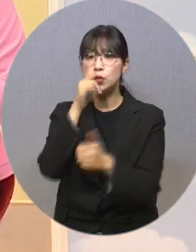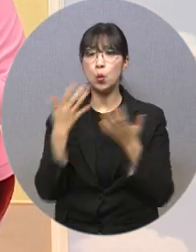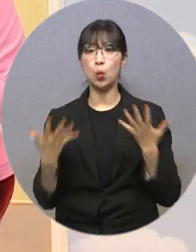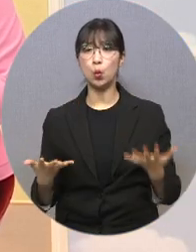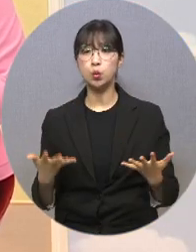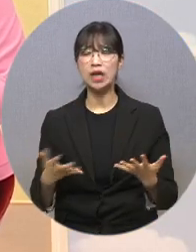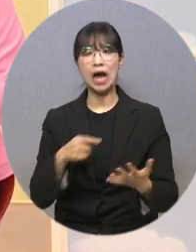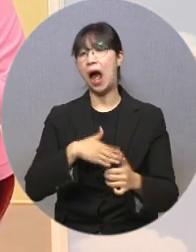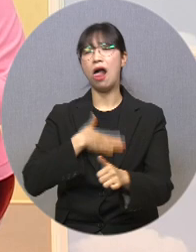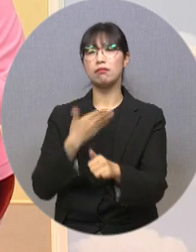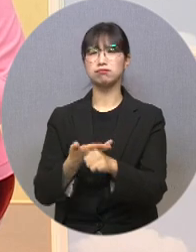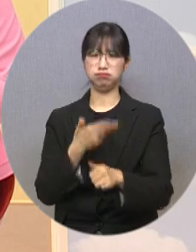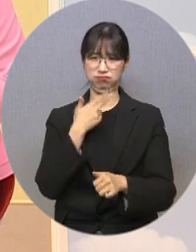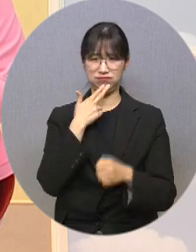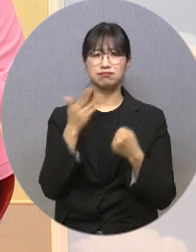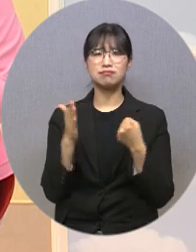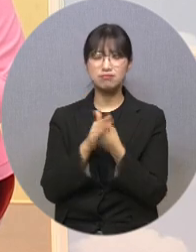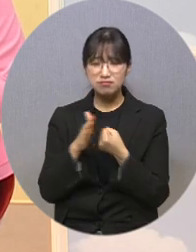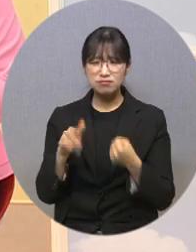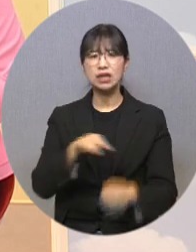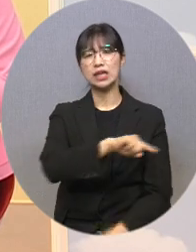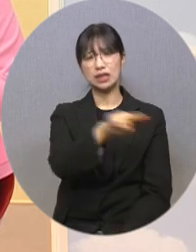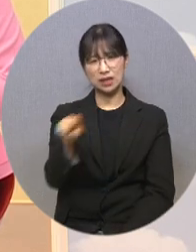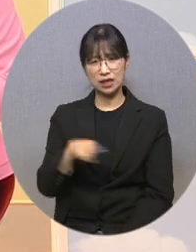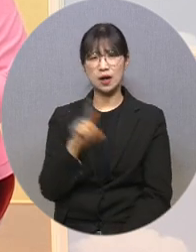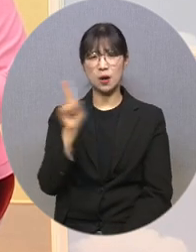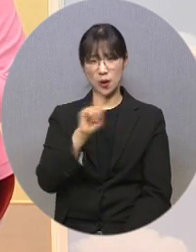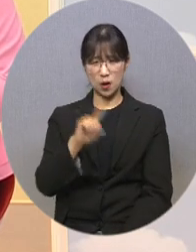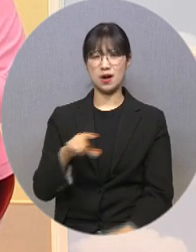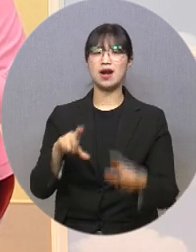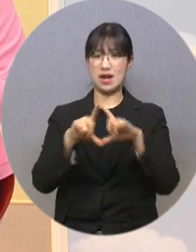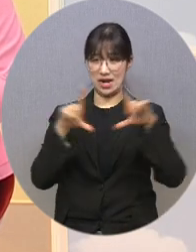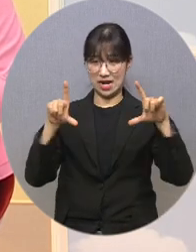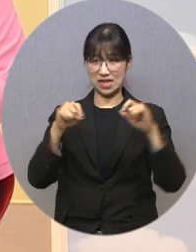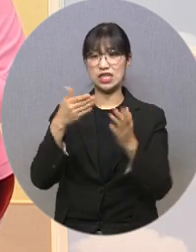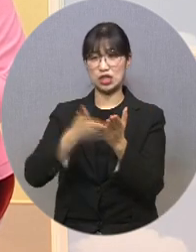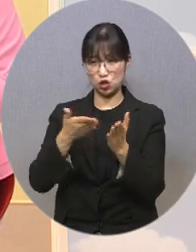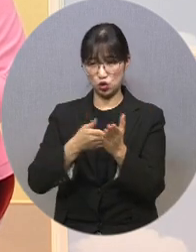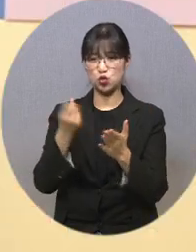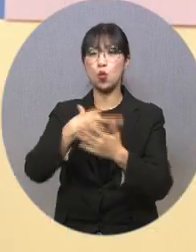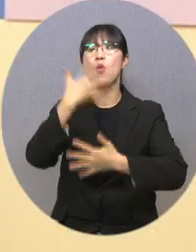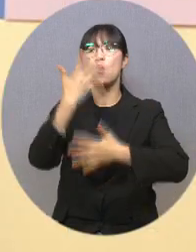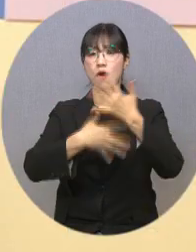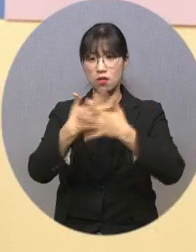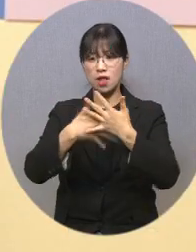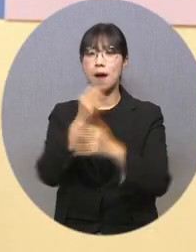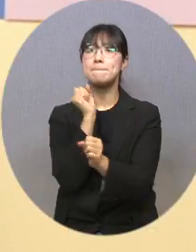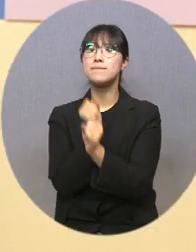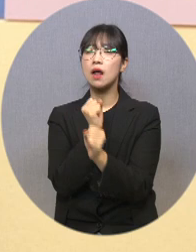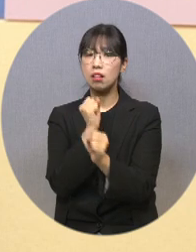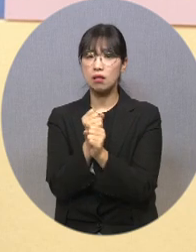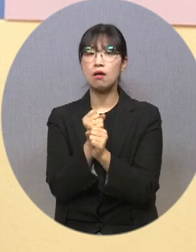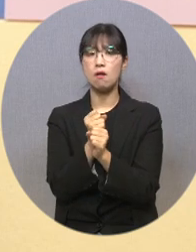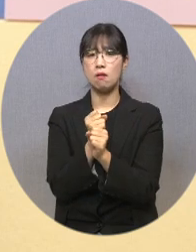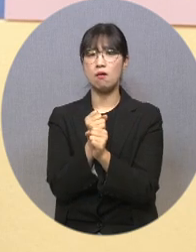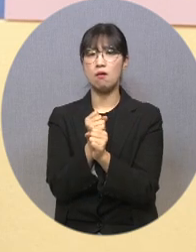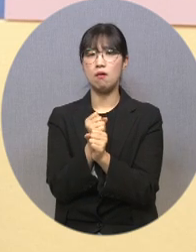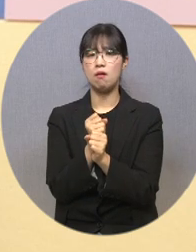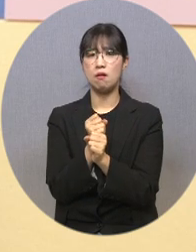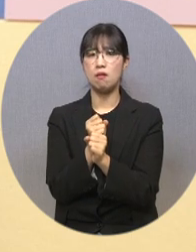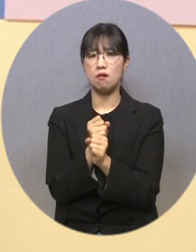거잖아요. 그래서 그런 것들을 카드 뉴스라든가 또는 동영상으로 이렇게 만들어서